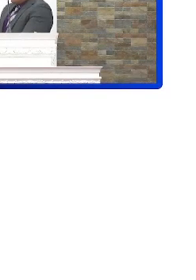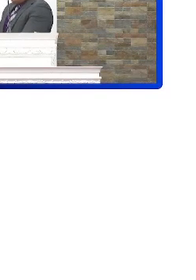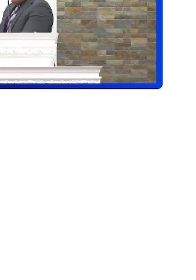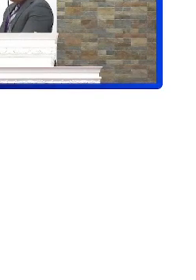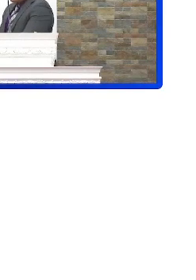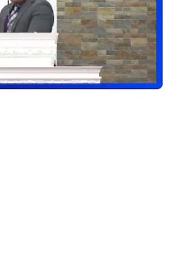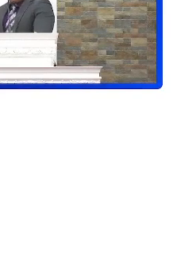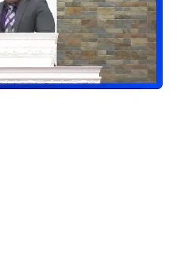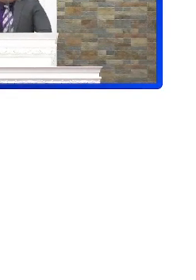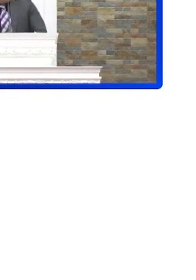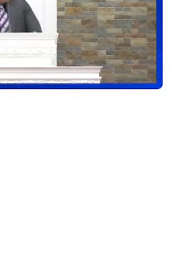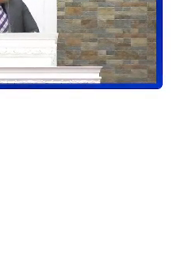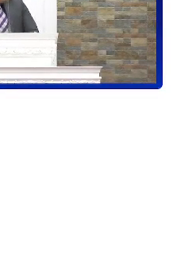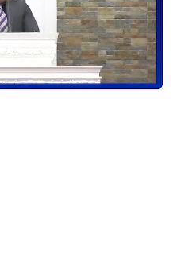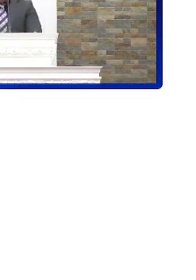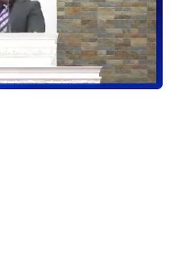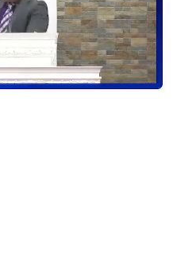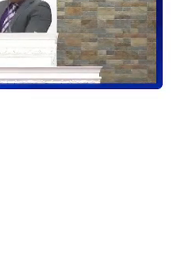Station ni Sir Francis.